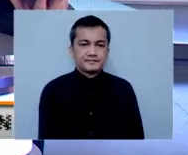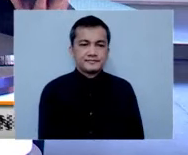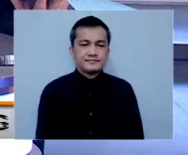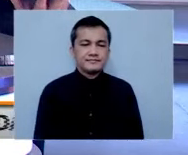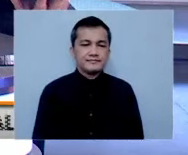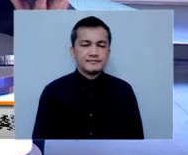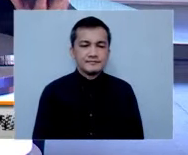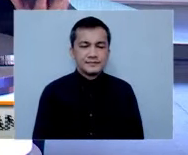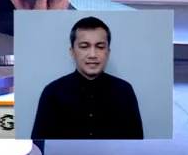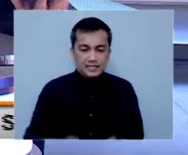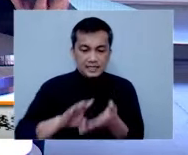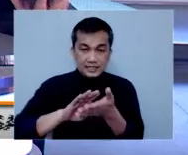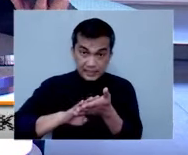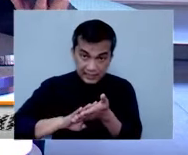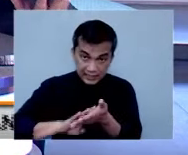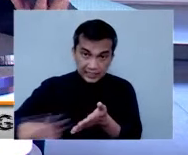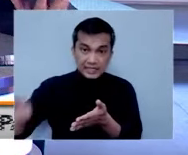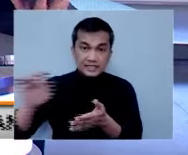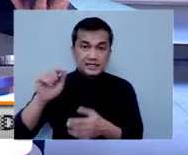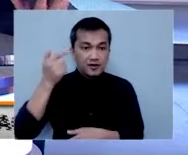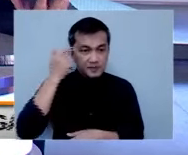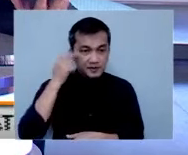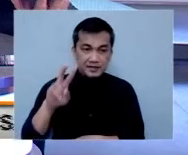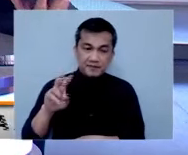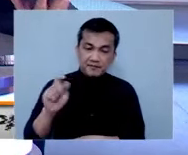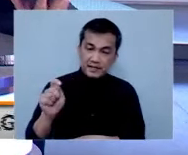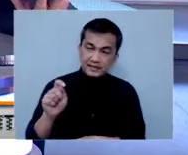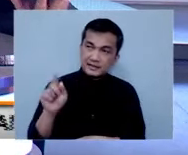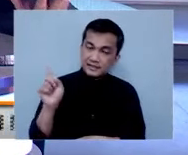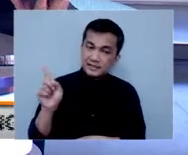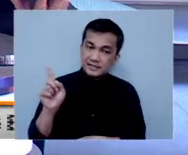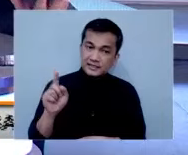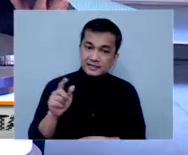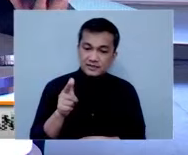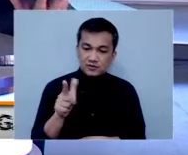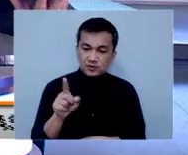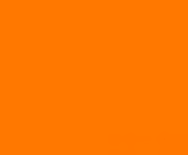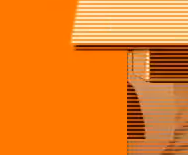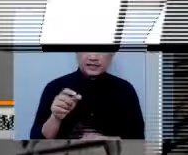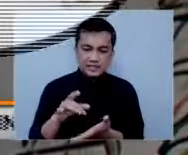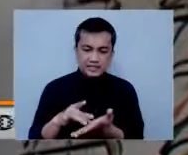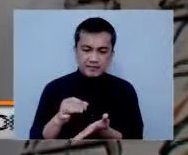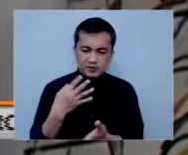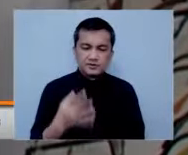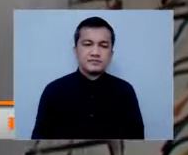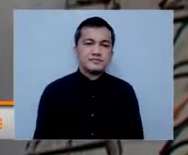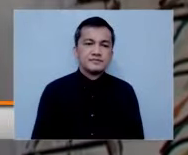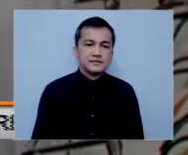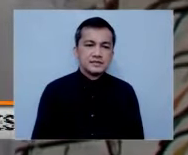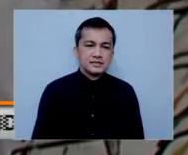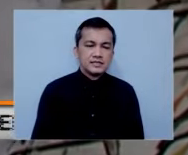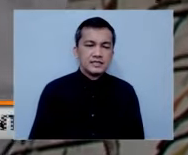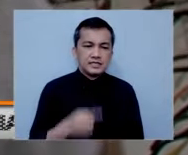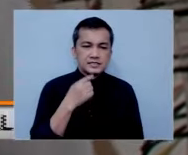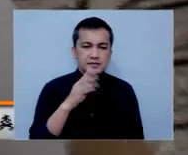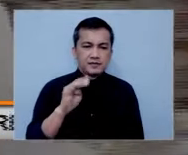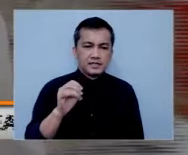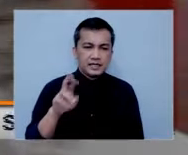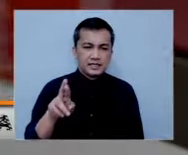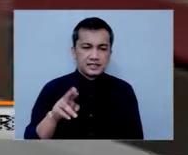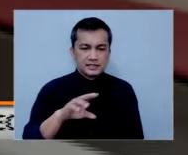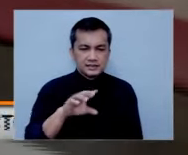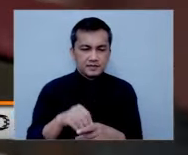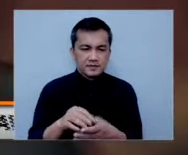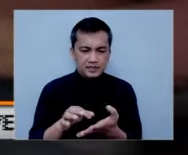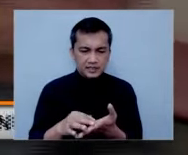Tinanggal na ng gobyerno ang value-added tax o VAT sa 21 gamot. Ayon sa Bureau of Internal Revenue, kabilang dyan ang ilang gamot para